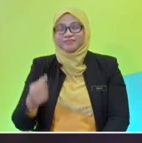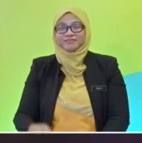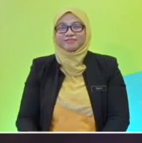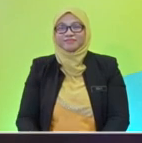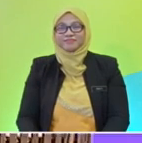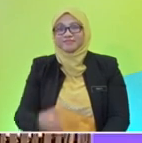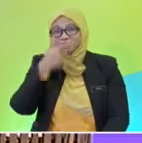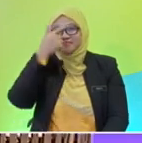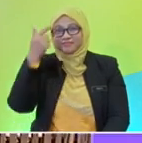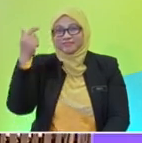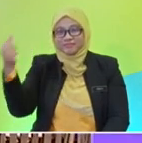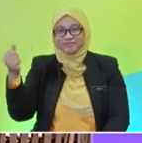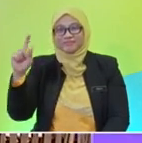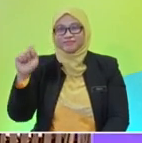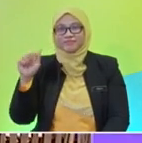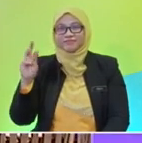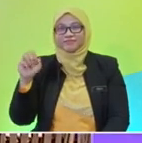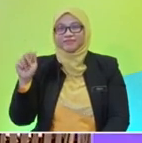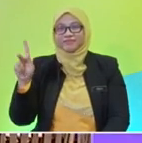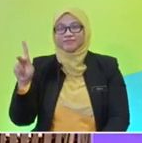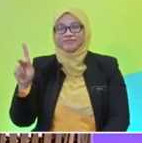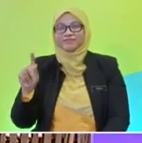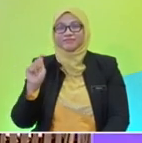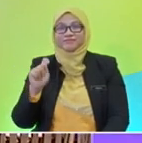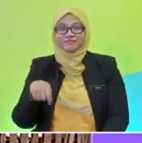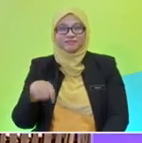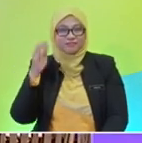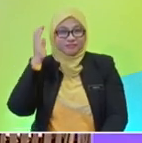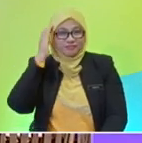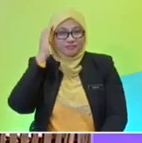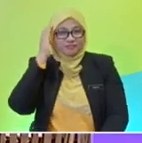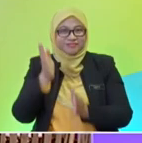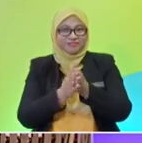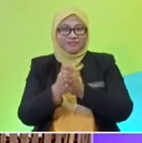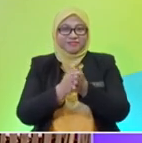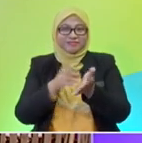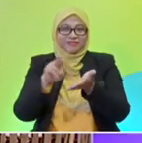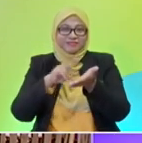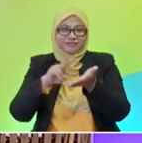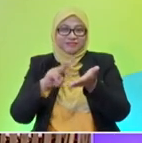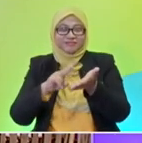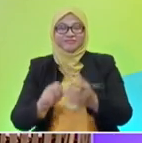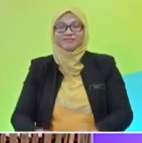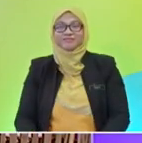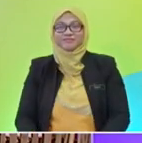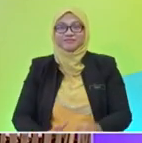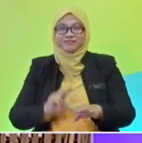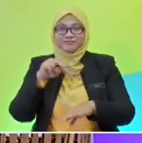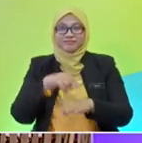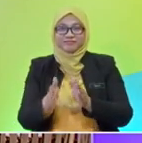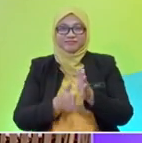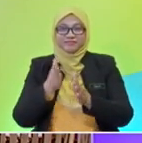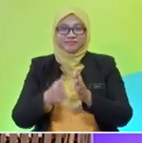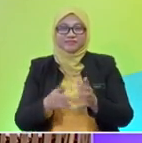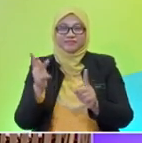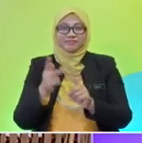murid-murid nak tahu macam mana cerita anjing dan bayang-bayang? Kena rajin-rajin membaca. Dan yang terakhir sekali, naik beca ke